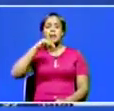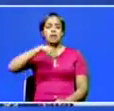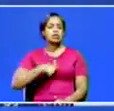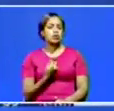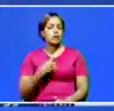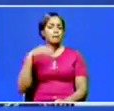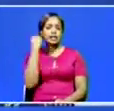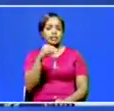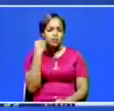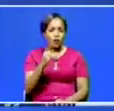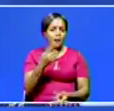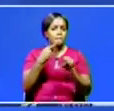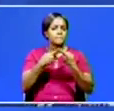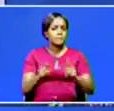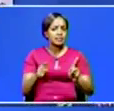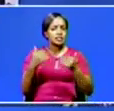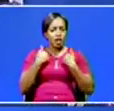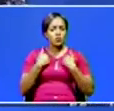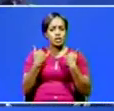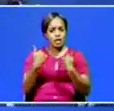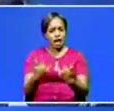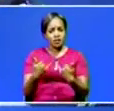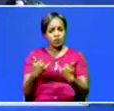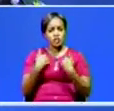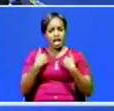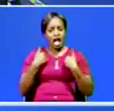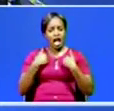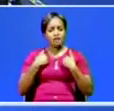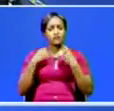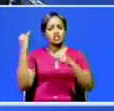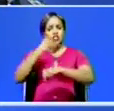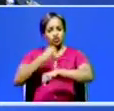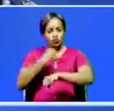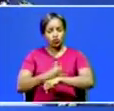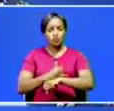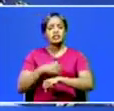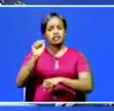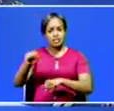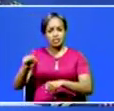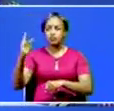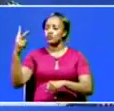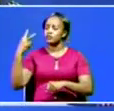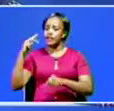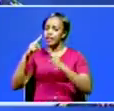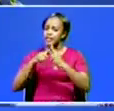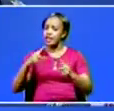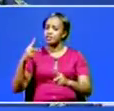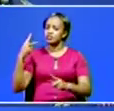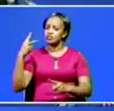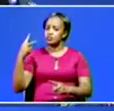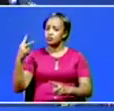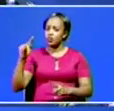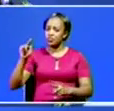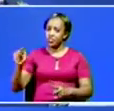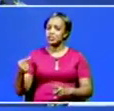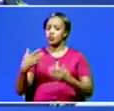Songo alipotoka jela. Situko na system na institution na serikali. Songo alishikwa. The year 2000 ilishikwa na kesi tofauti. Na kwa affidavit yao